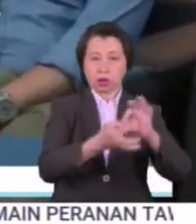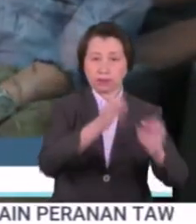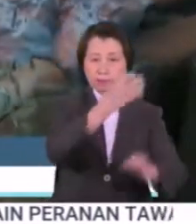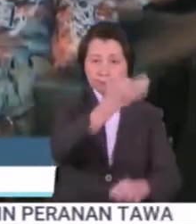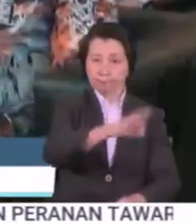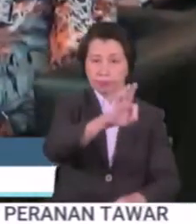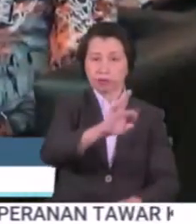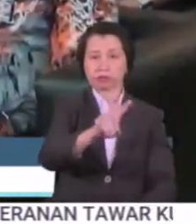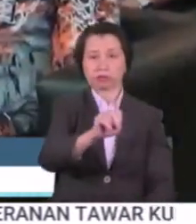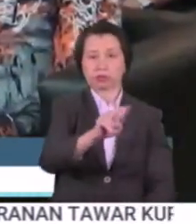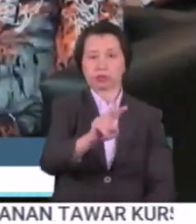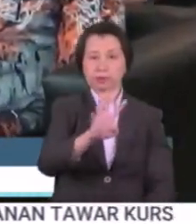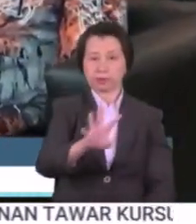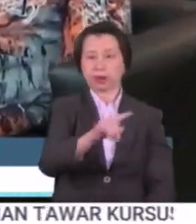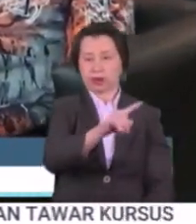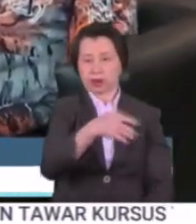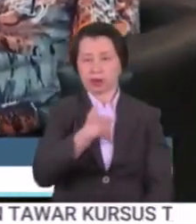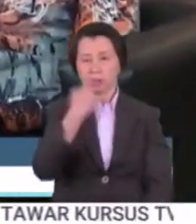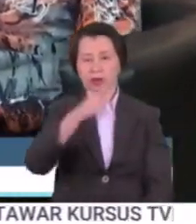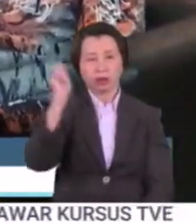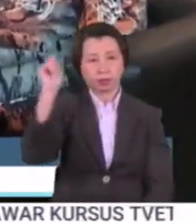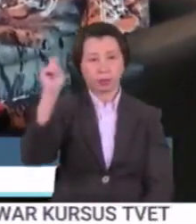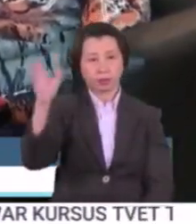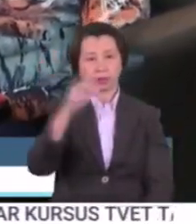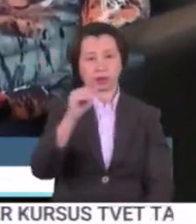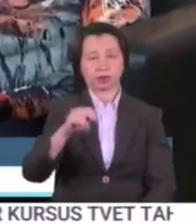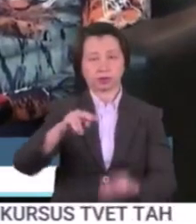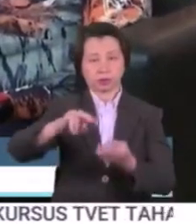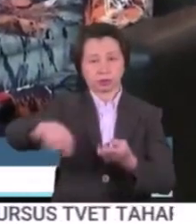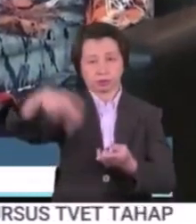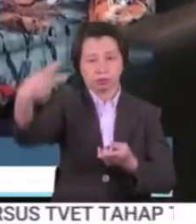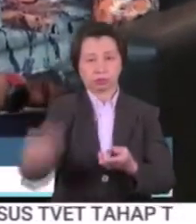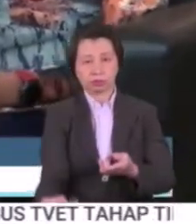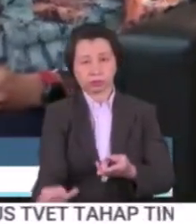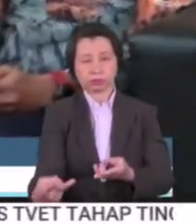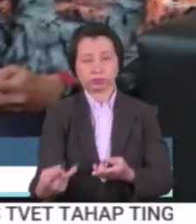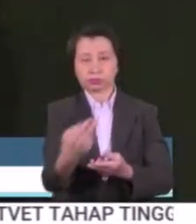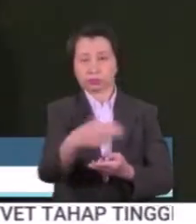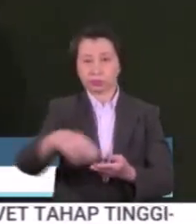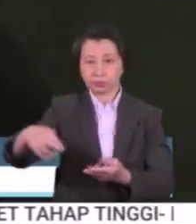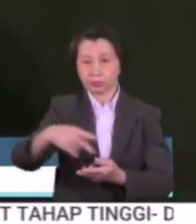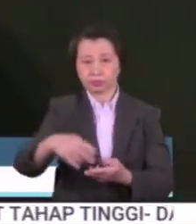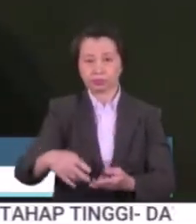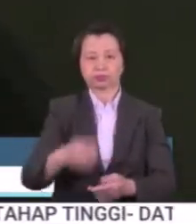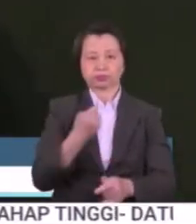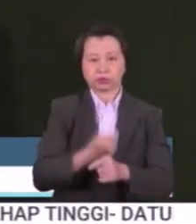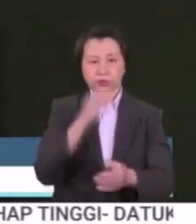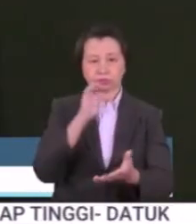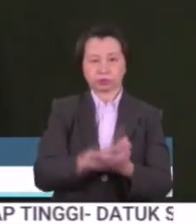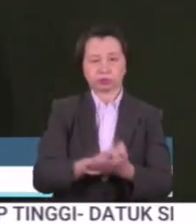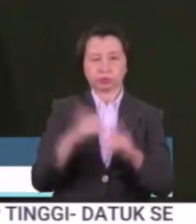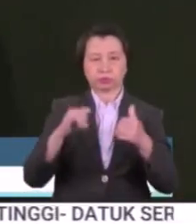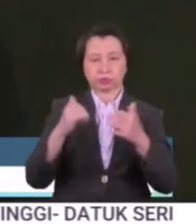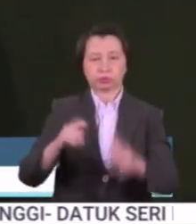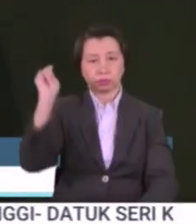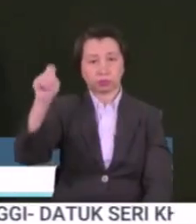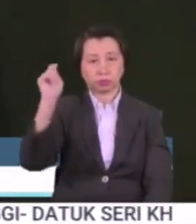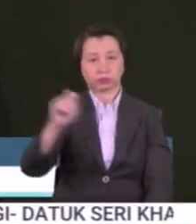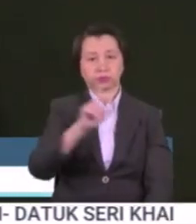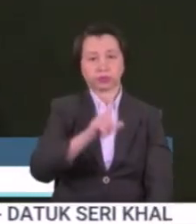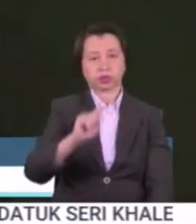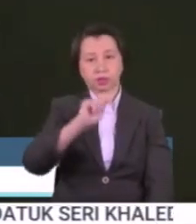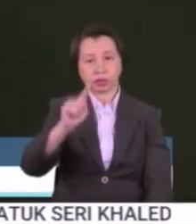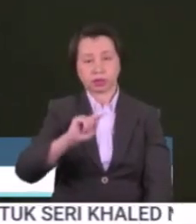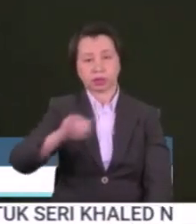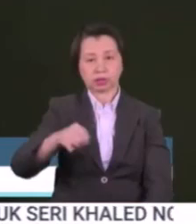2024 masih berjalan untuk badminton dan acara terjun dalam masa sama beliau tetap menaruh keyakinan pemain badminton negara